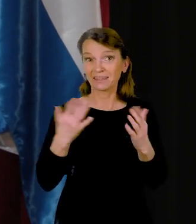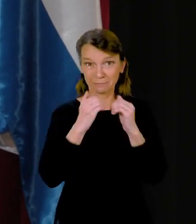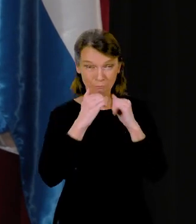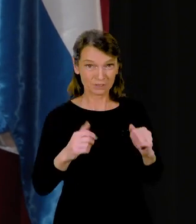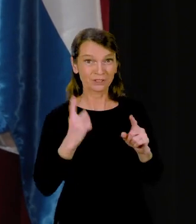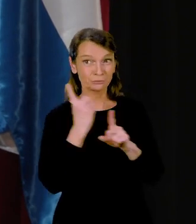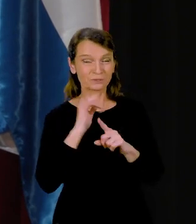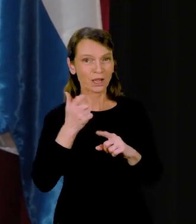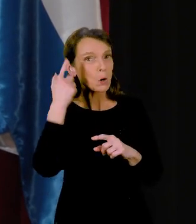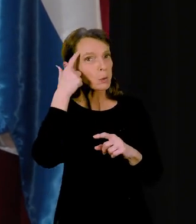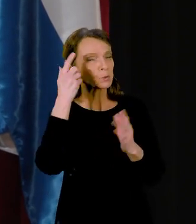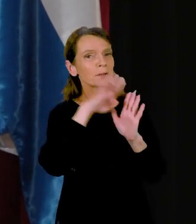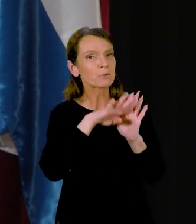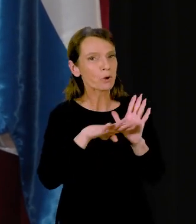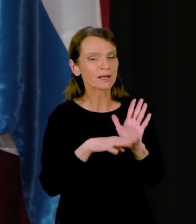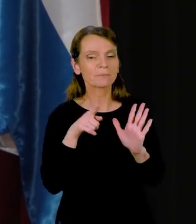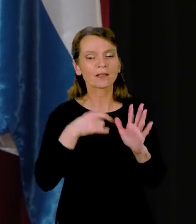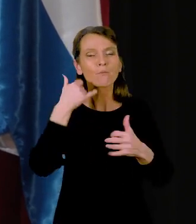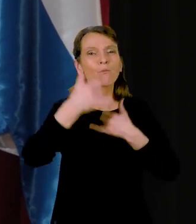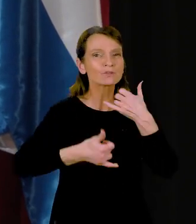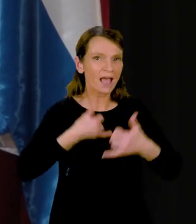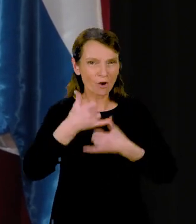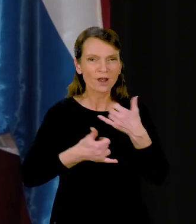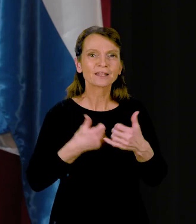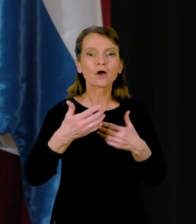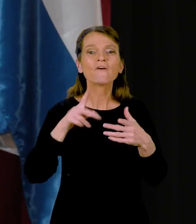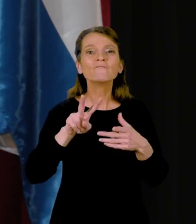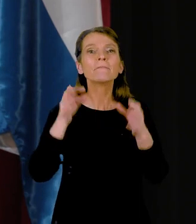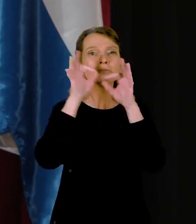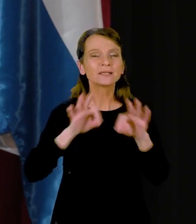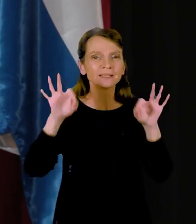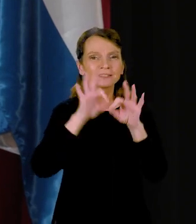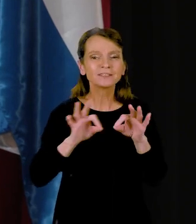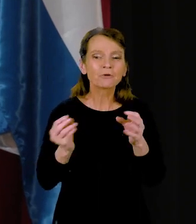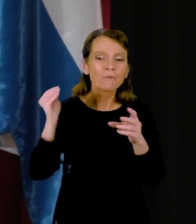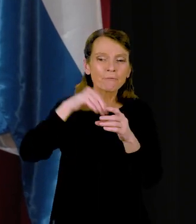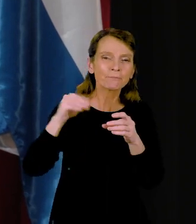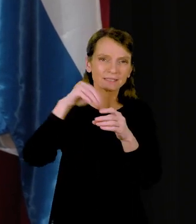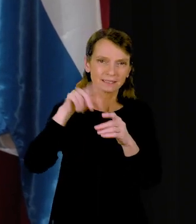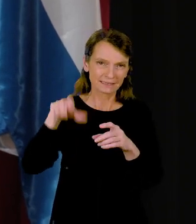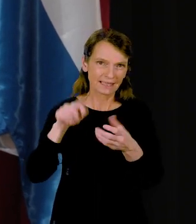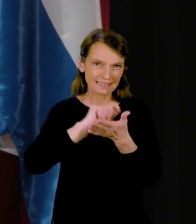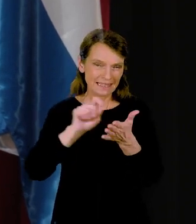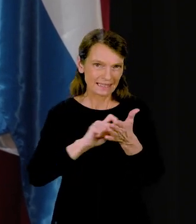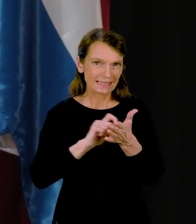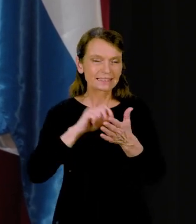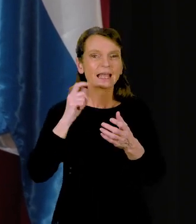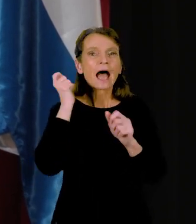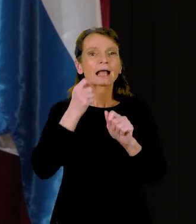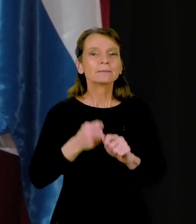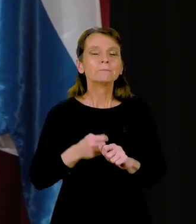pa je tudi kulturni program, ki ga vsako leto v prireditev vpleta scenarist, akademski